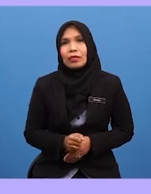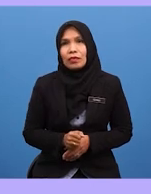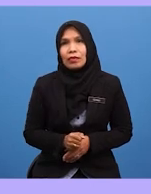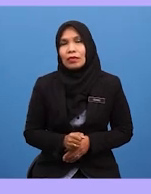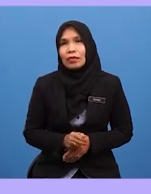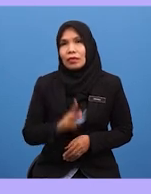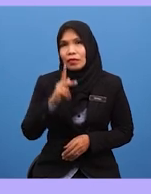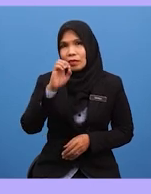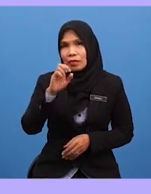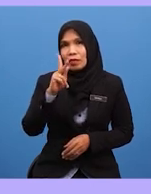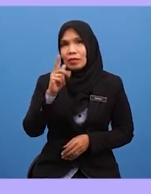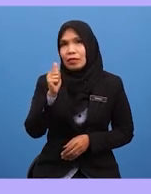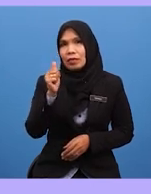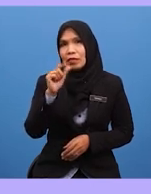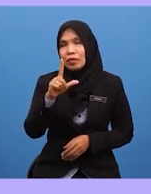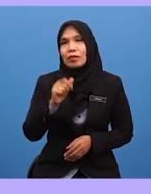berbalik.